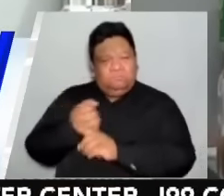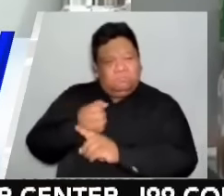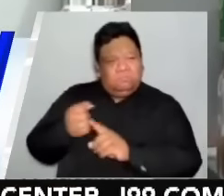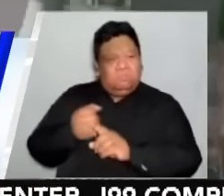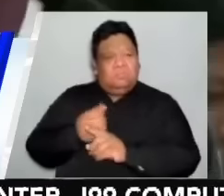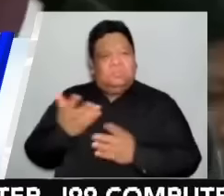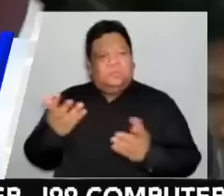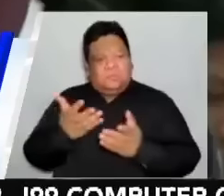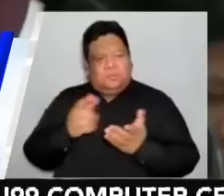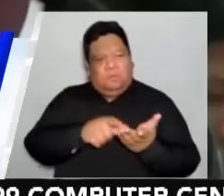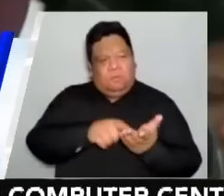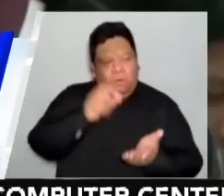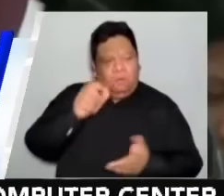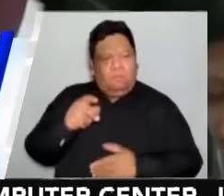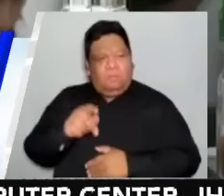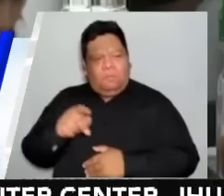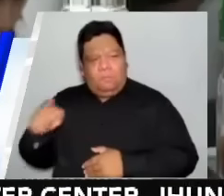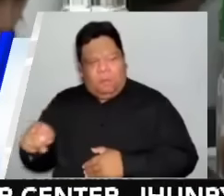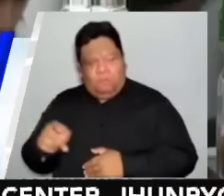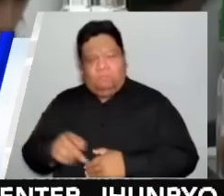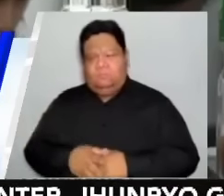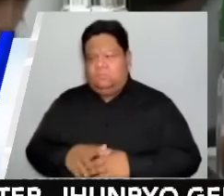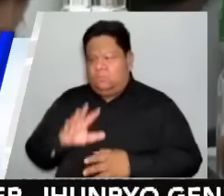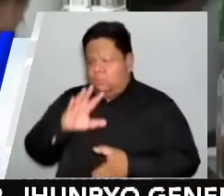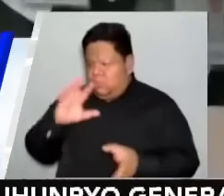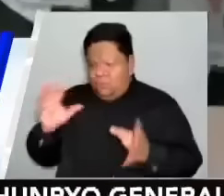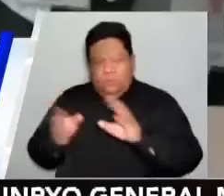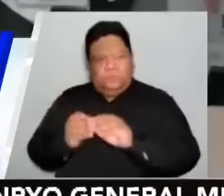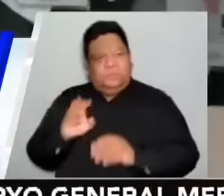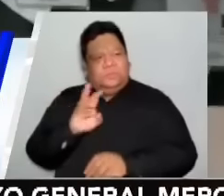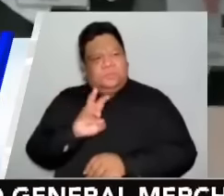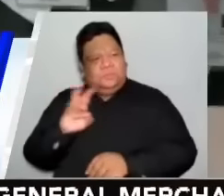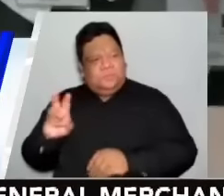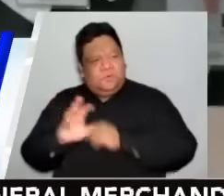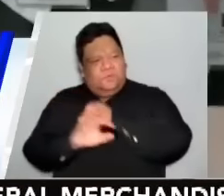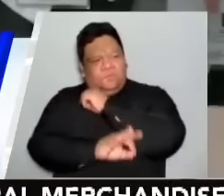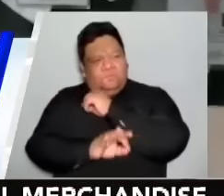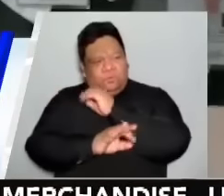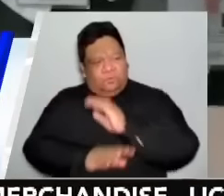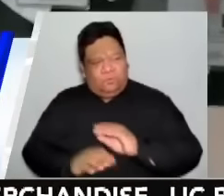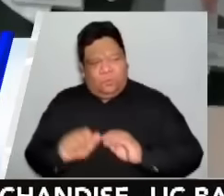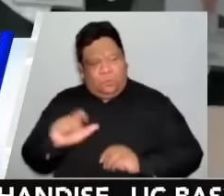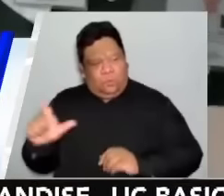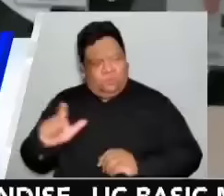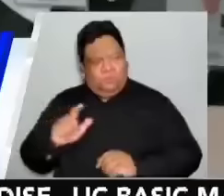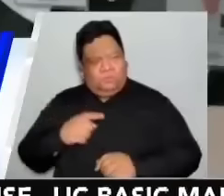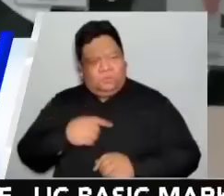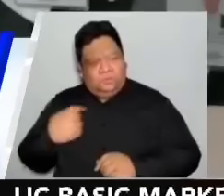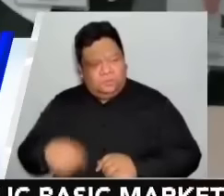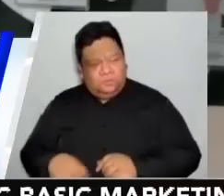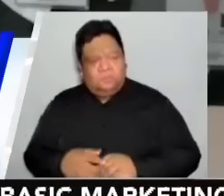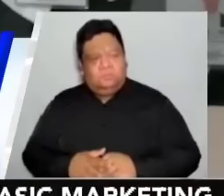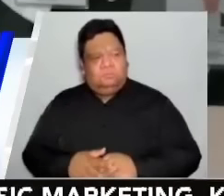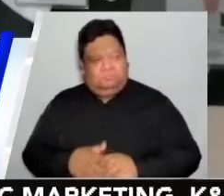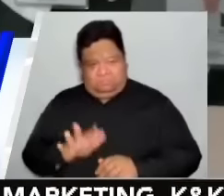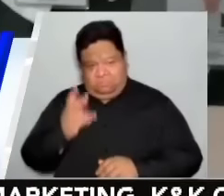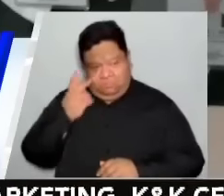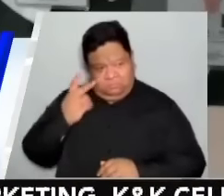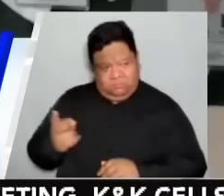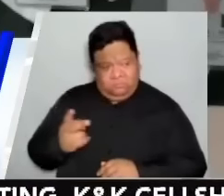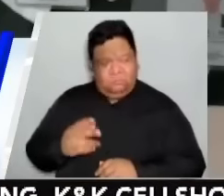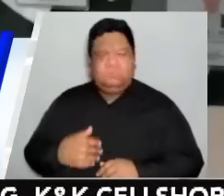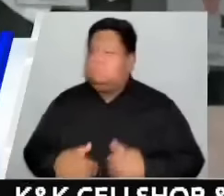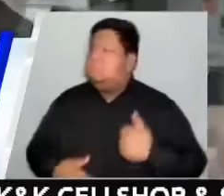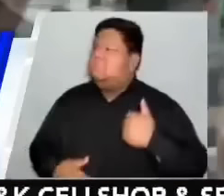foreigners almost all Chinese Nakita mo na ba sila Hindi pa Hindi po okay the reason why I showed you all these pictures is for you to